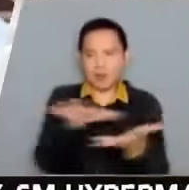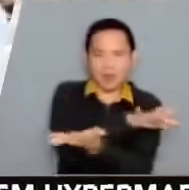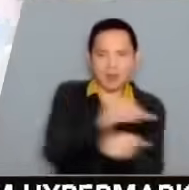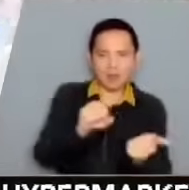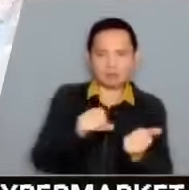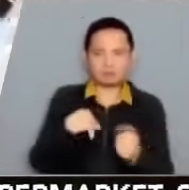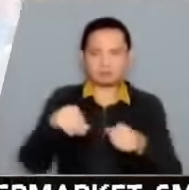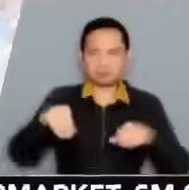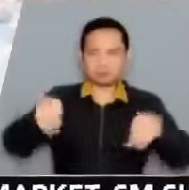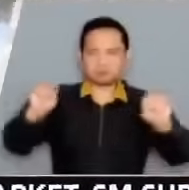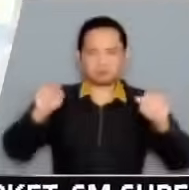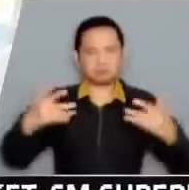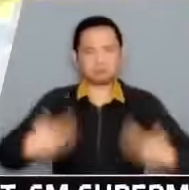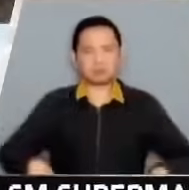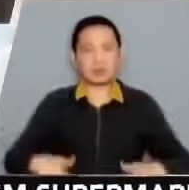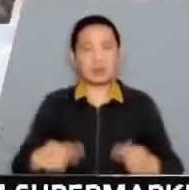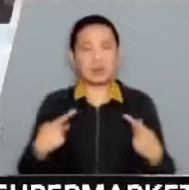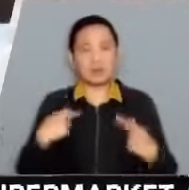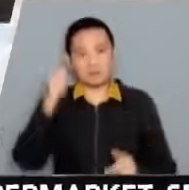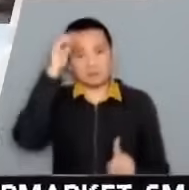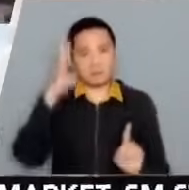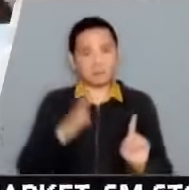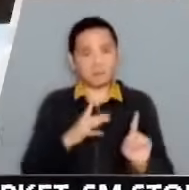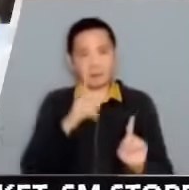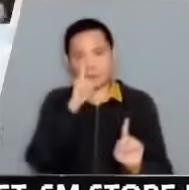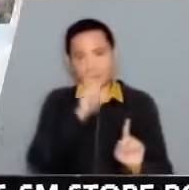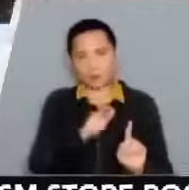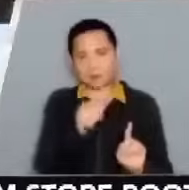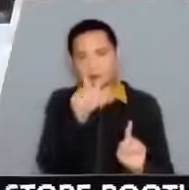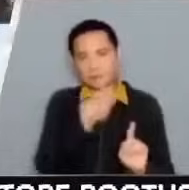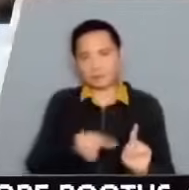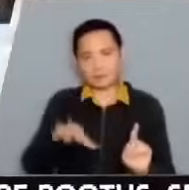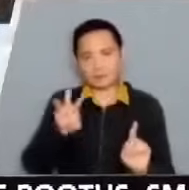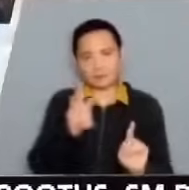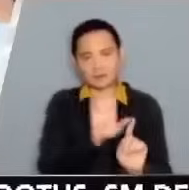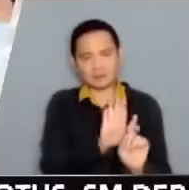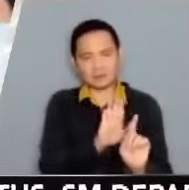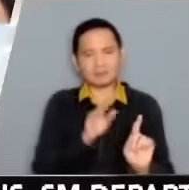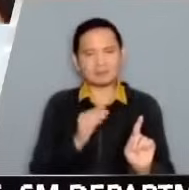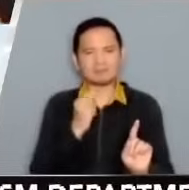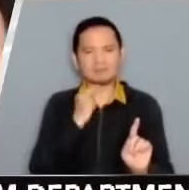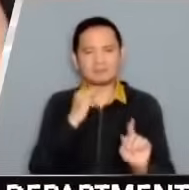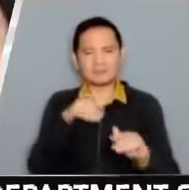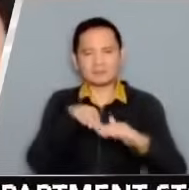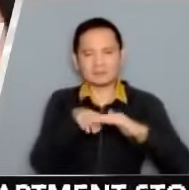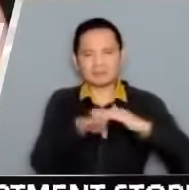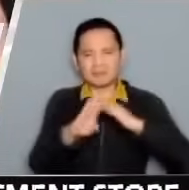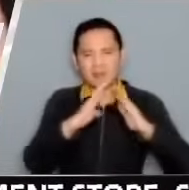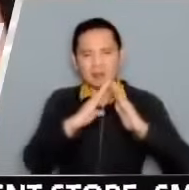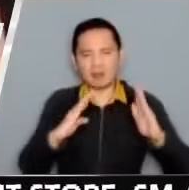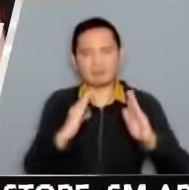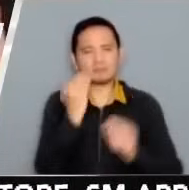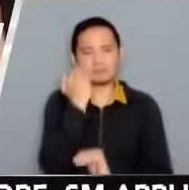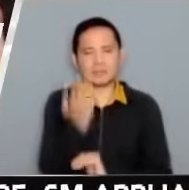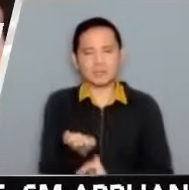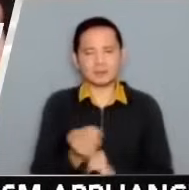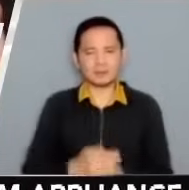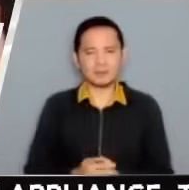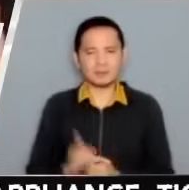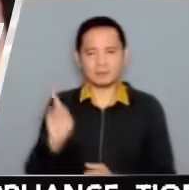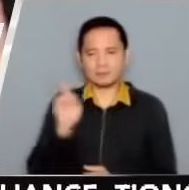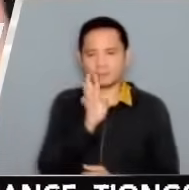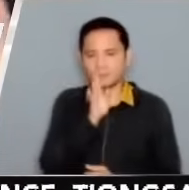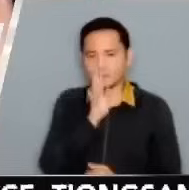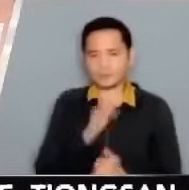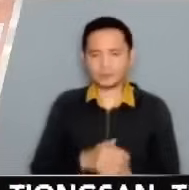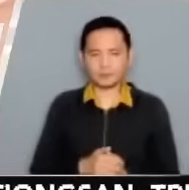sa tindahan ng isang lalaking 25 anyo sa tauhan nito. Inaalam pa na po namin, pero base sa mga witnesses, nakainom daw po